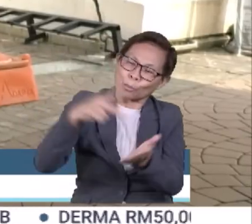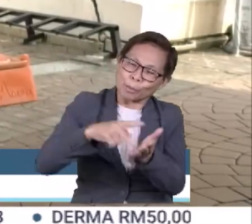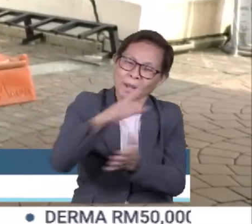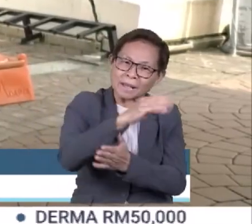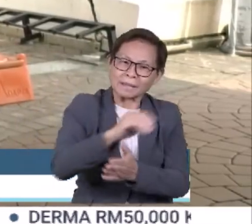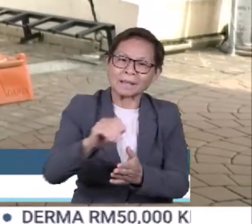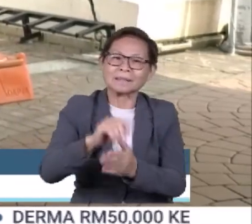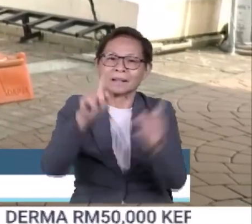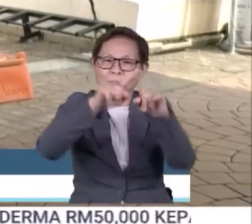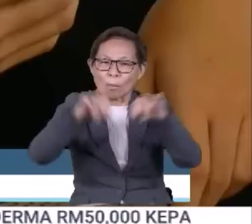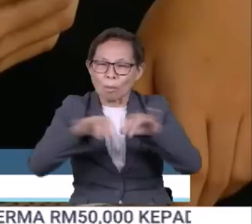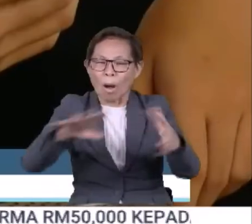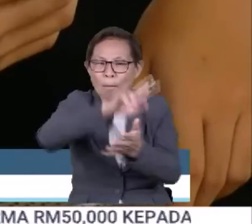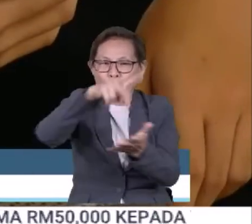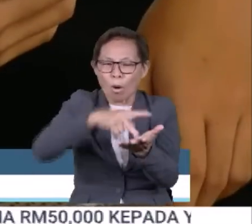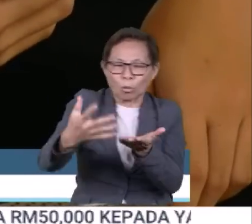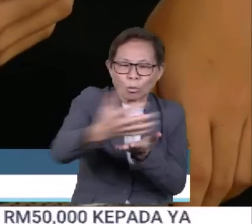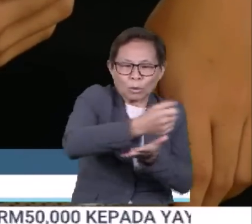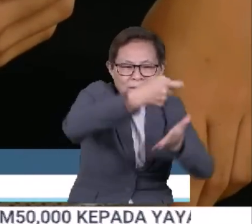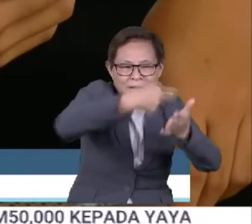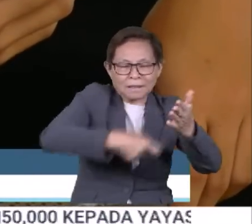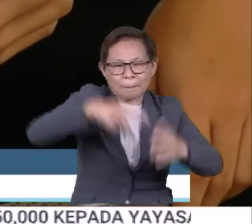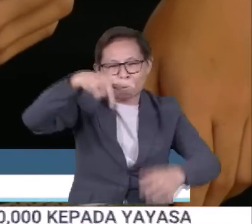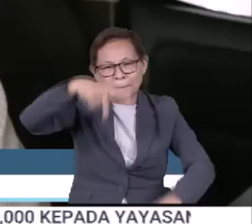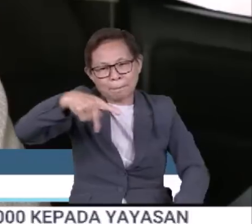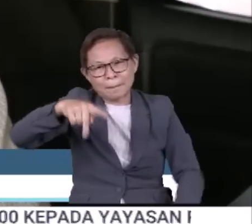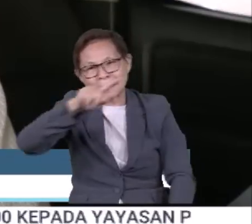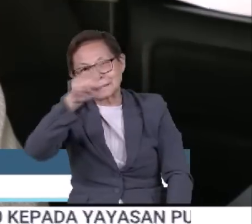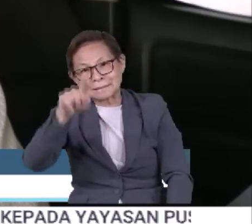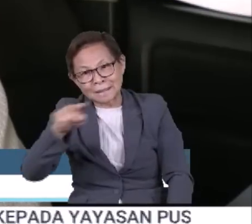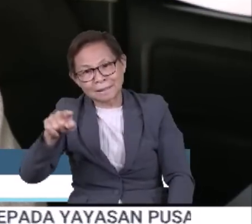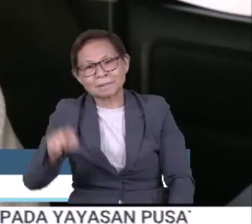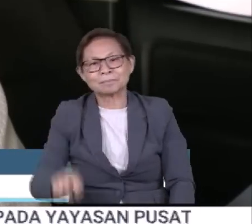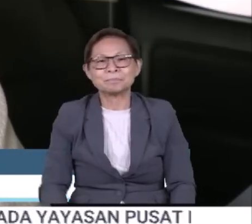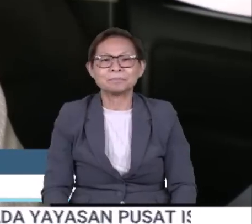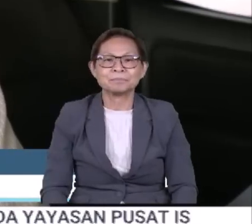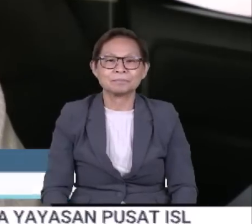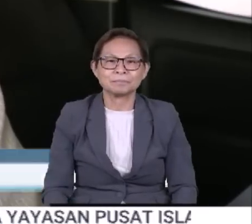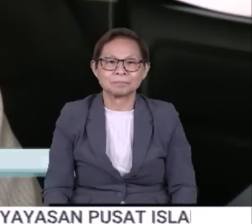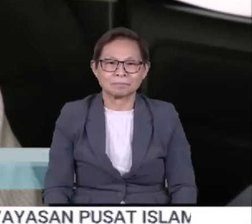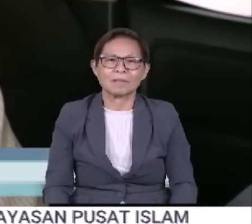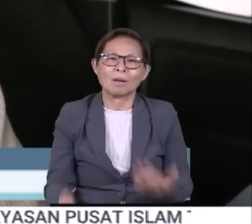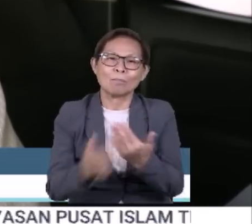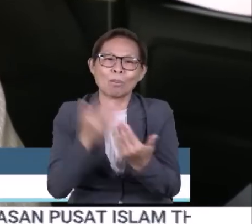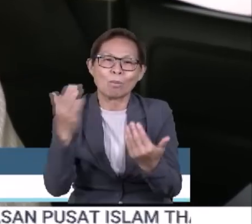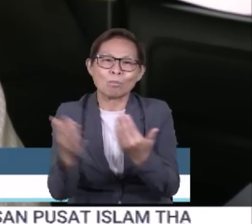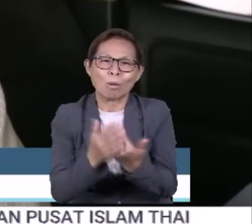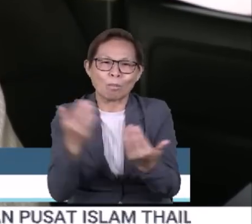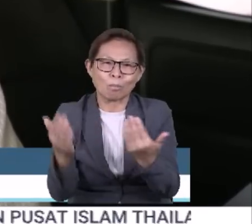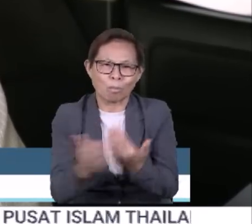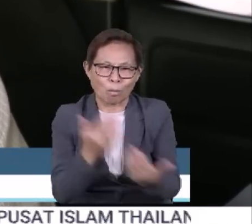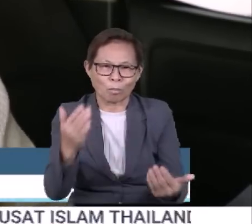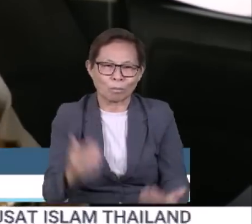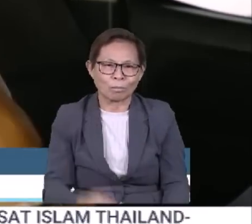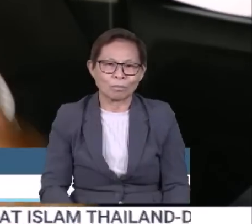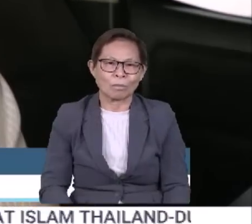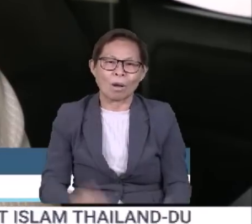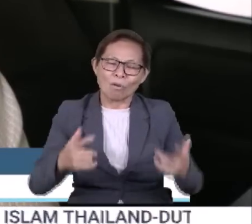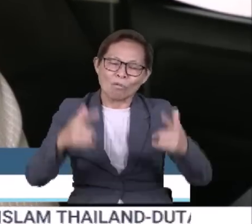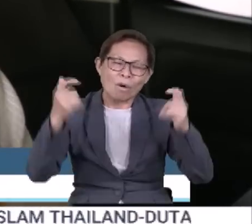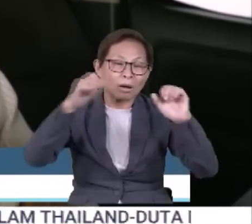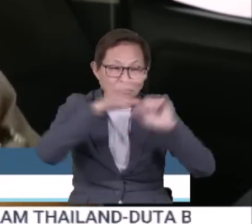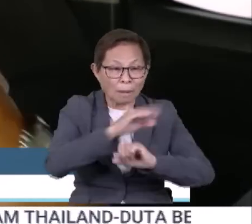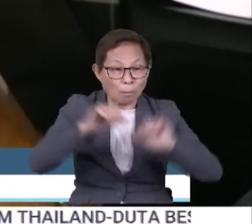laman sesawang Pusat Pungutan Zakat PPZ. Memang ia amat memudahkan dan dapat mempercepatkan